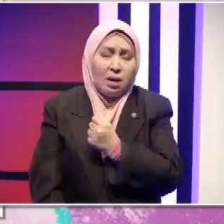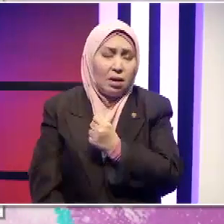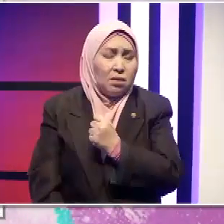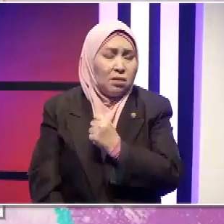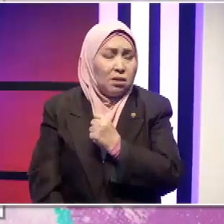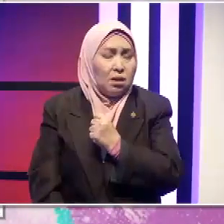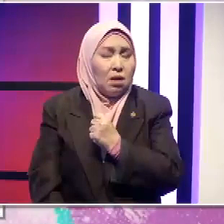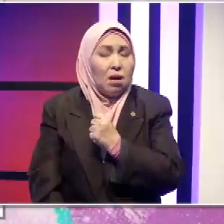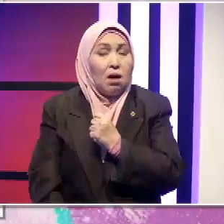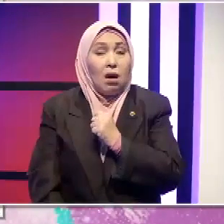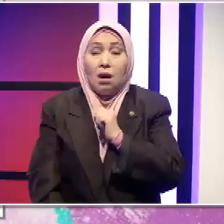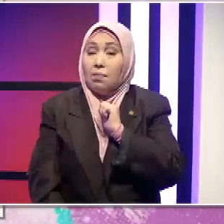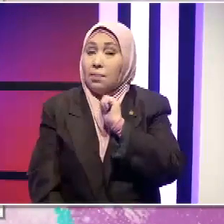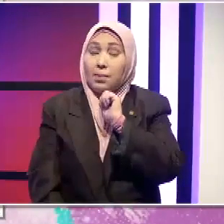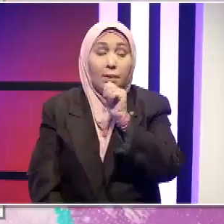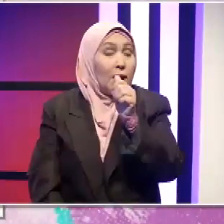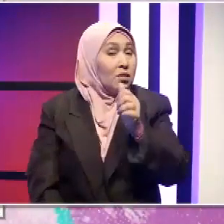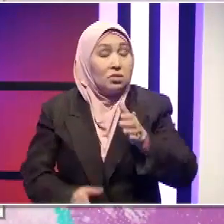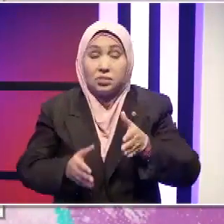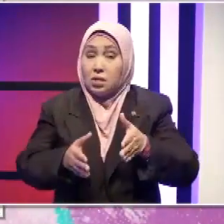alaihim ghoiril